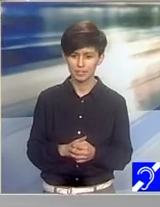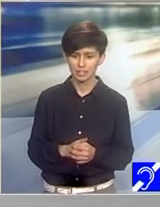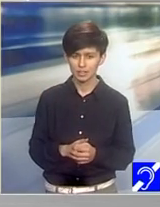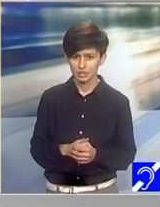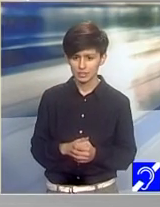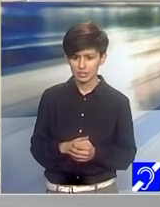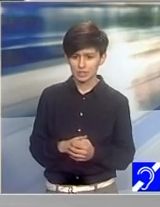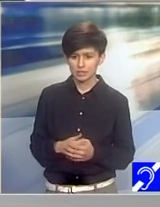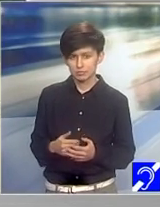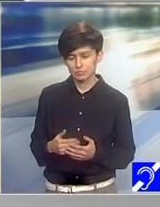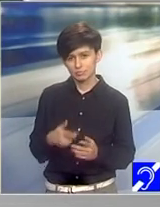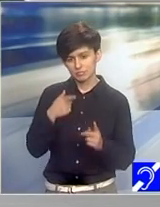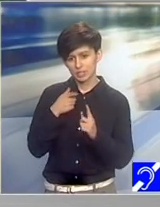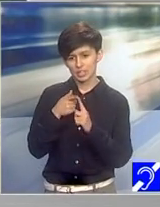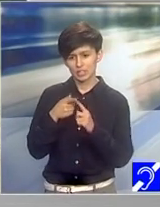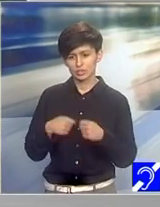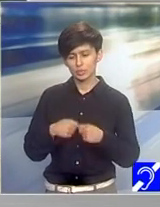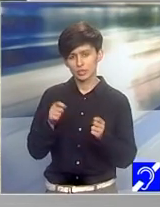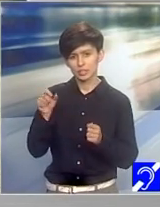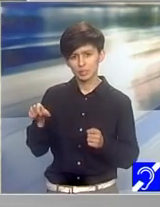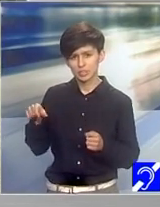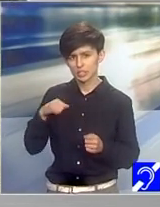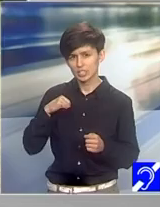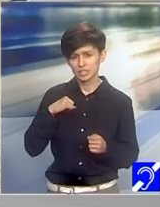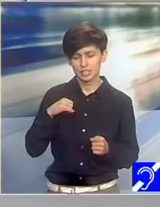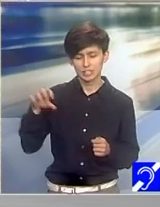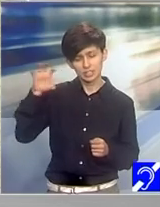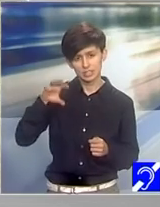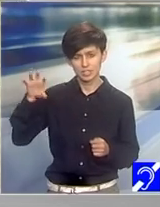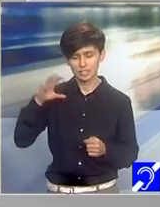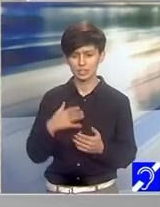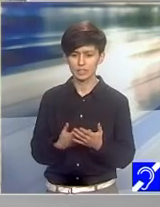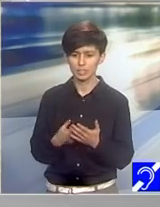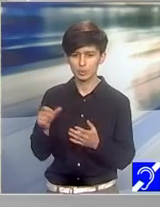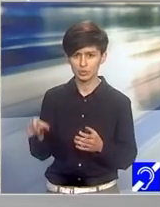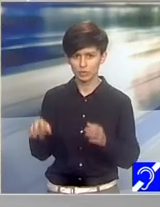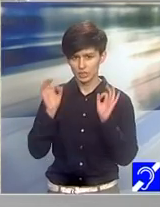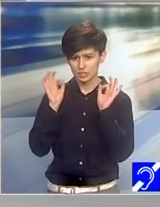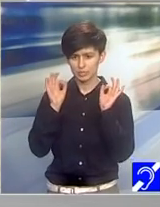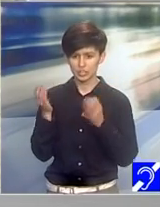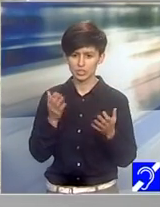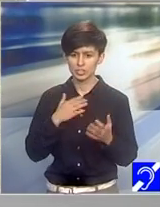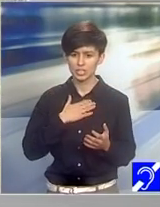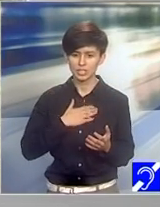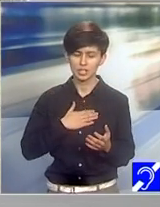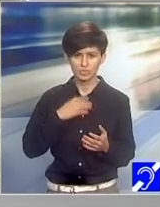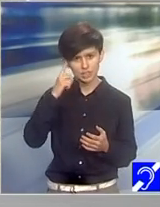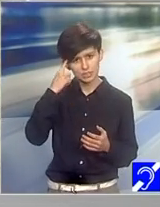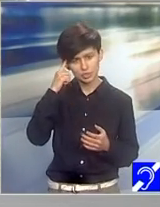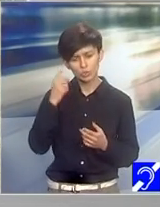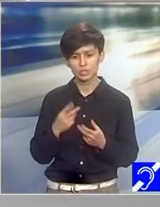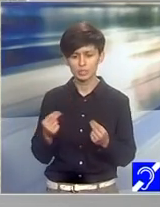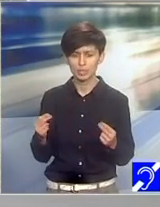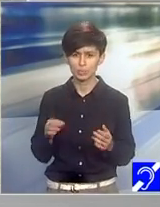Tuturor celor care sunt interesați de istoria Transilvaniei. Sigur că pentru specialiștii care doresc să știe mai multe